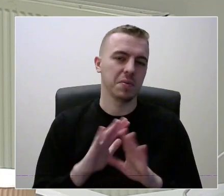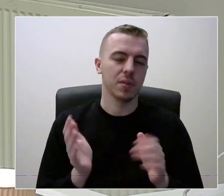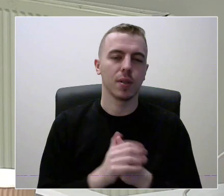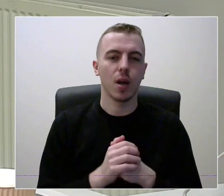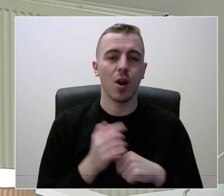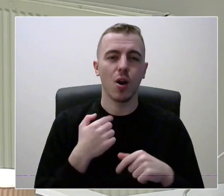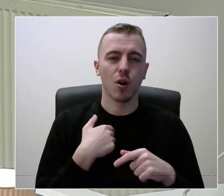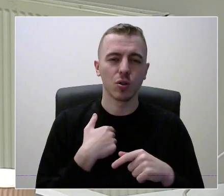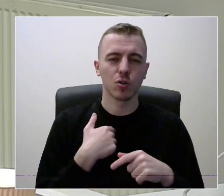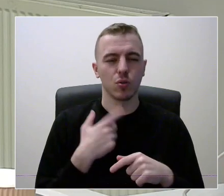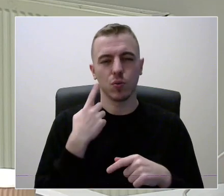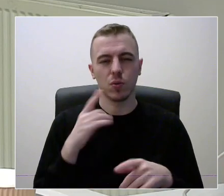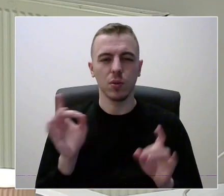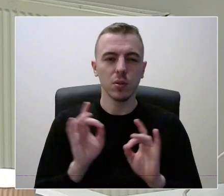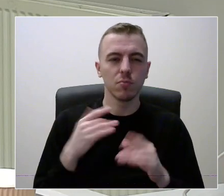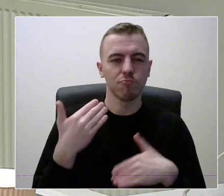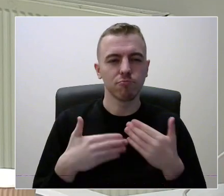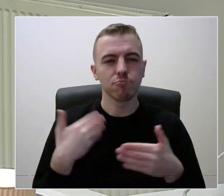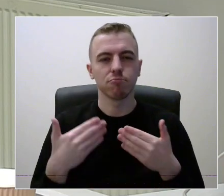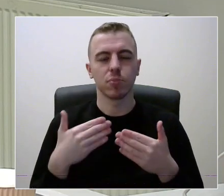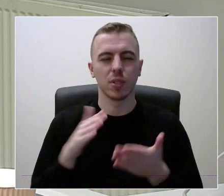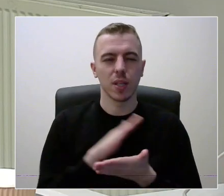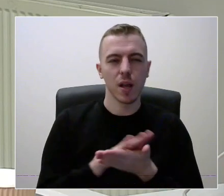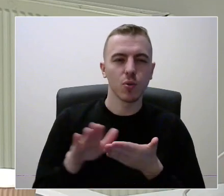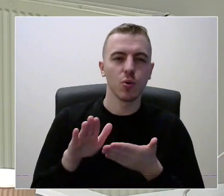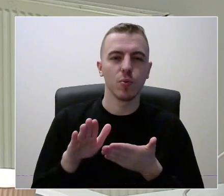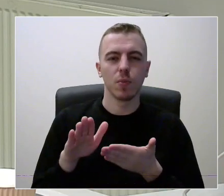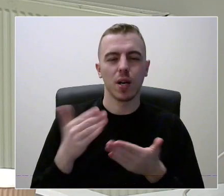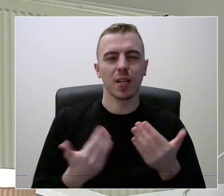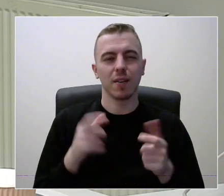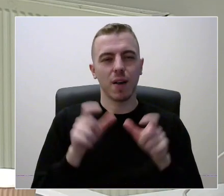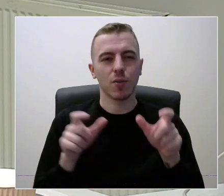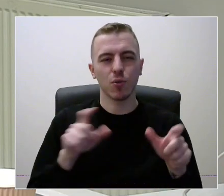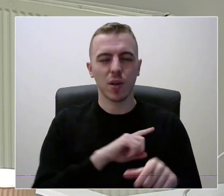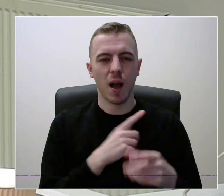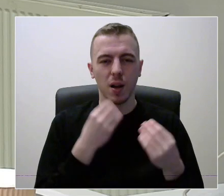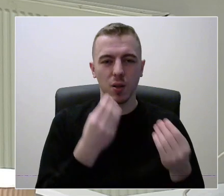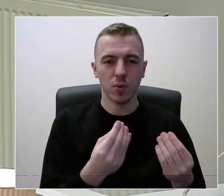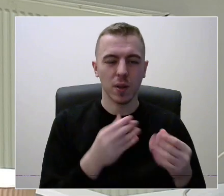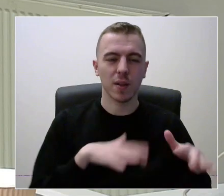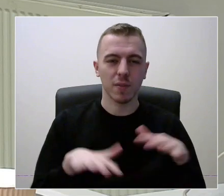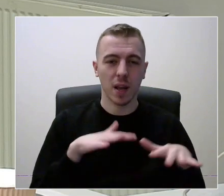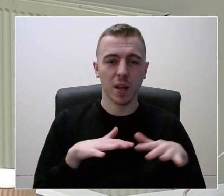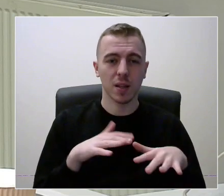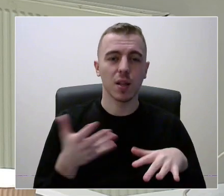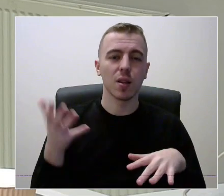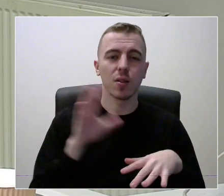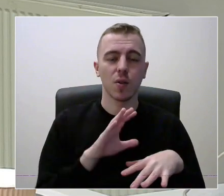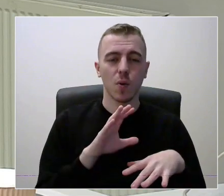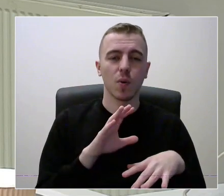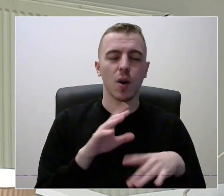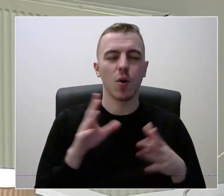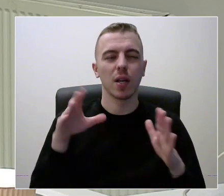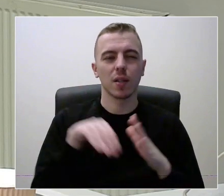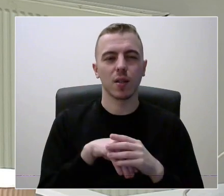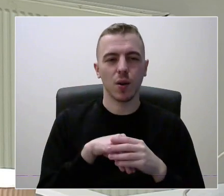viešumą, už skaidrumą, už gyventojų įgalinimą kurti ir veikti, didesnę jų įtrauką į